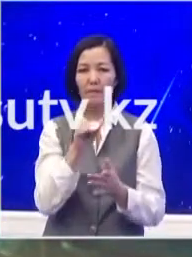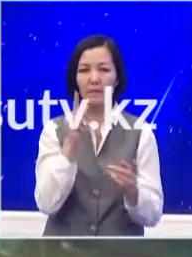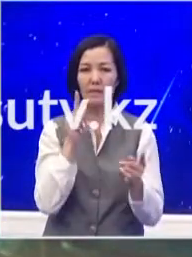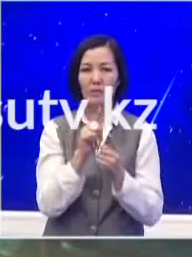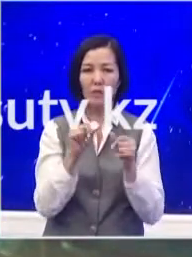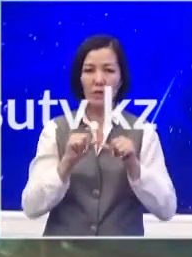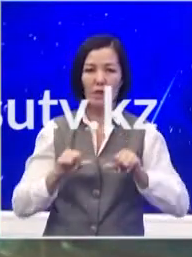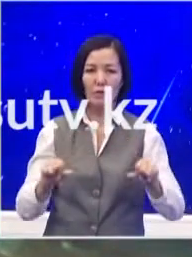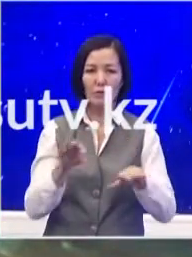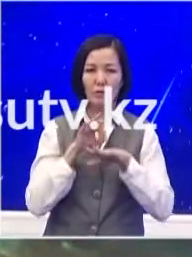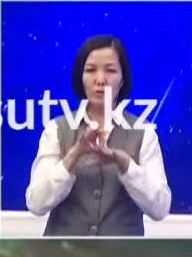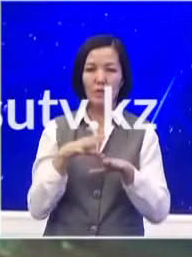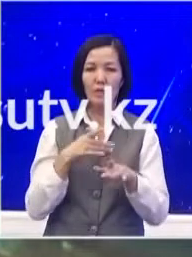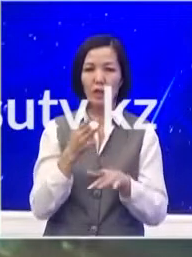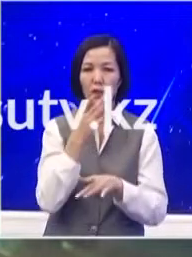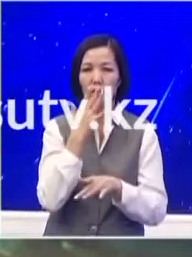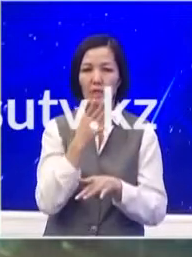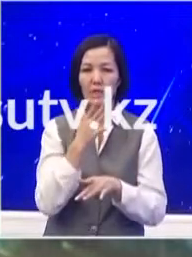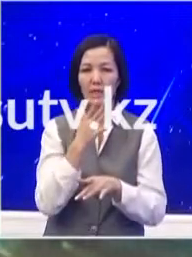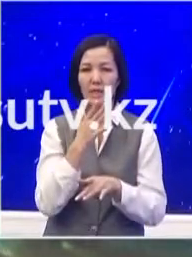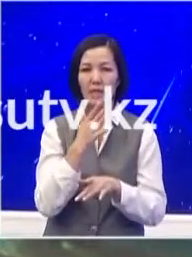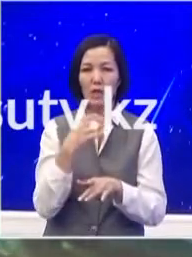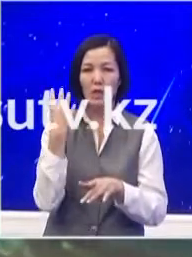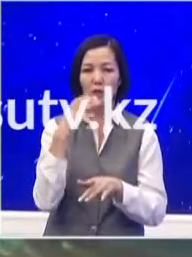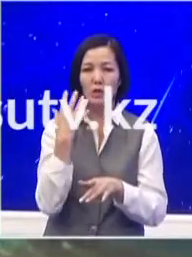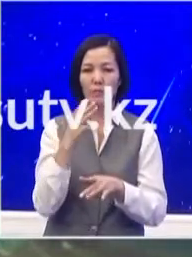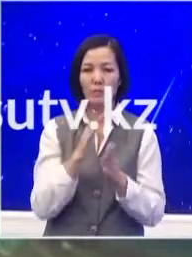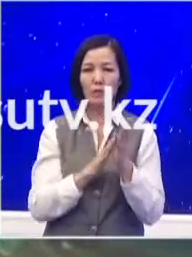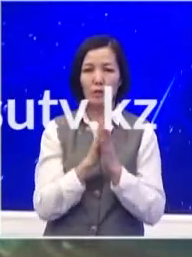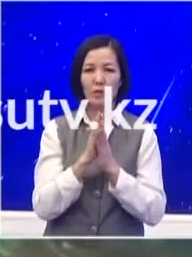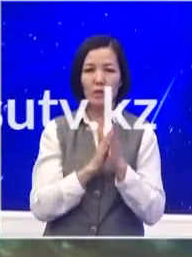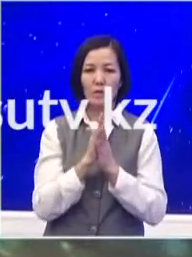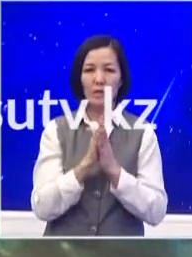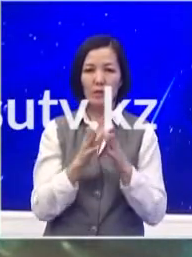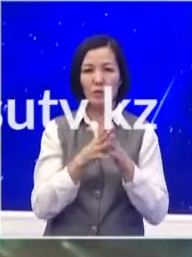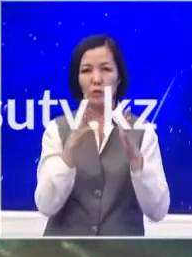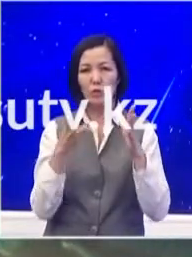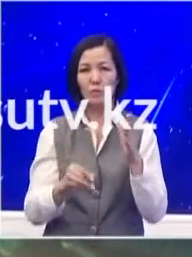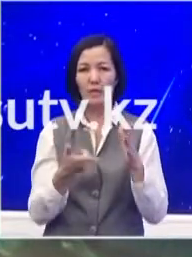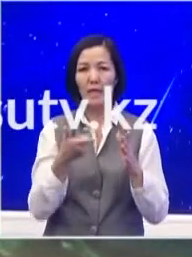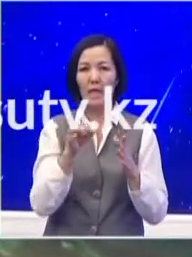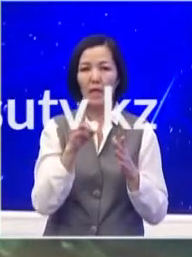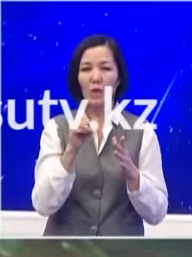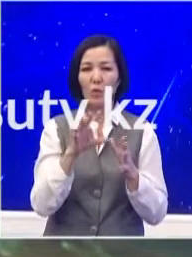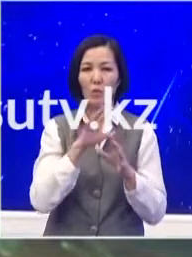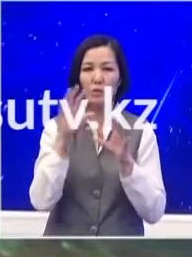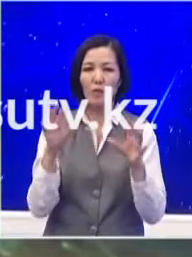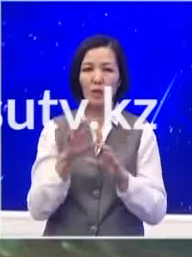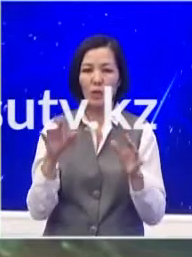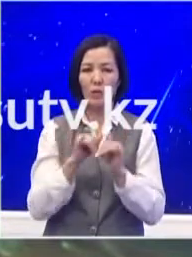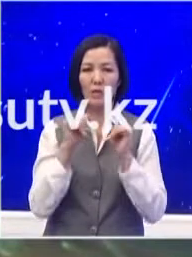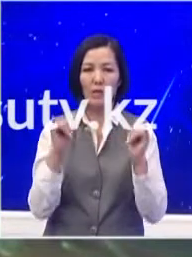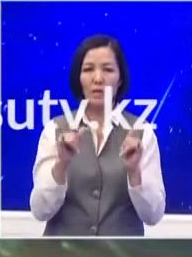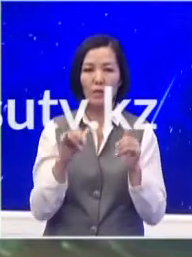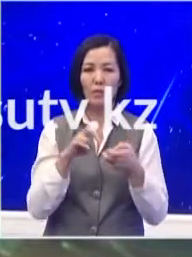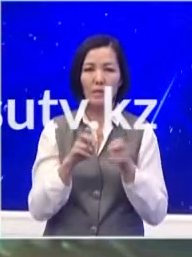үстел өткізді. Шетелдік және отандық селекциядағы жеміс-жидек дақылдары мен жүзімнің гендік қорын сақтау және кеңейту